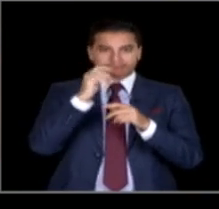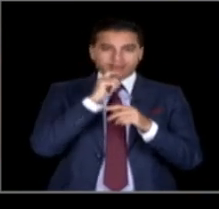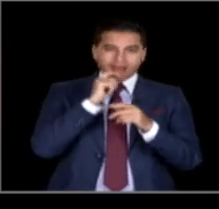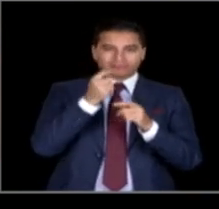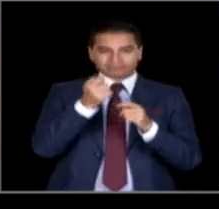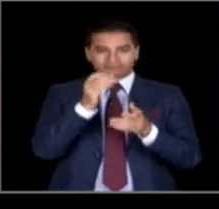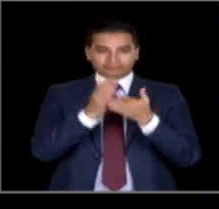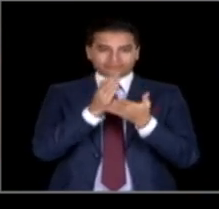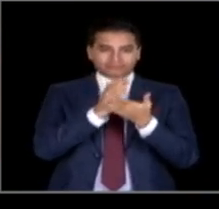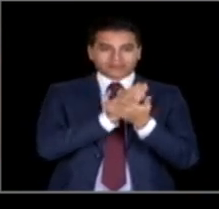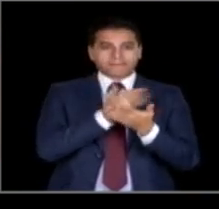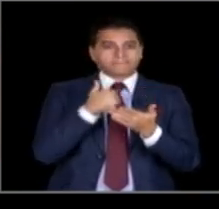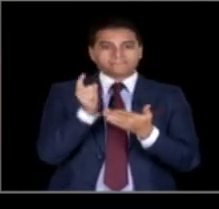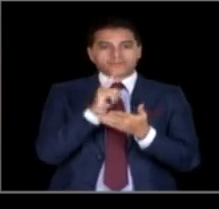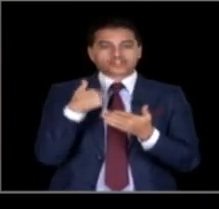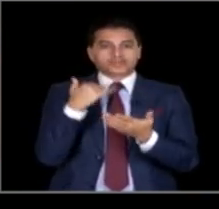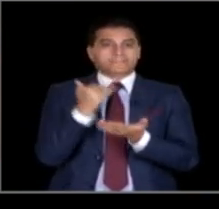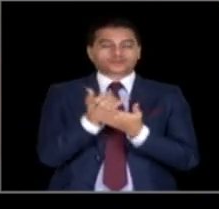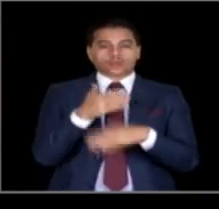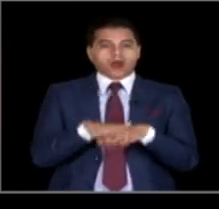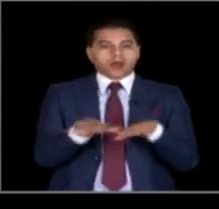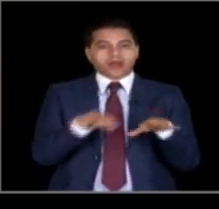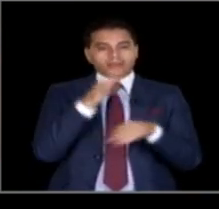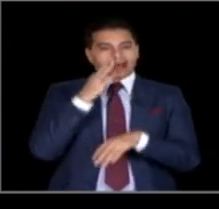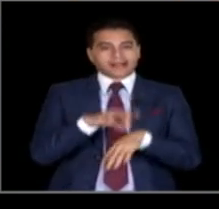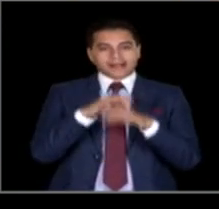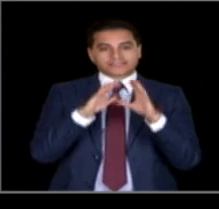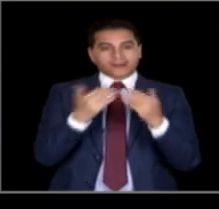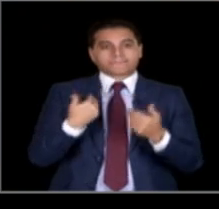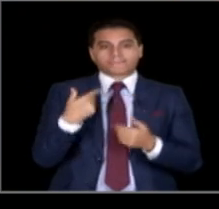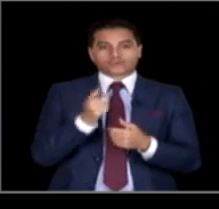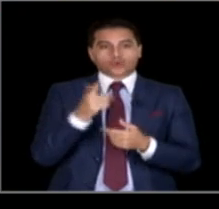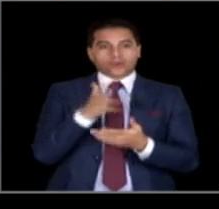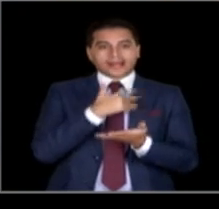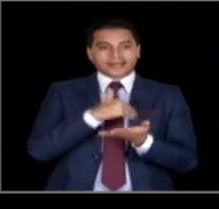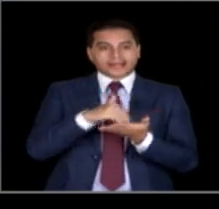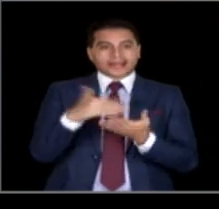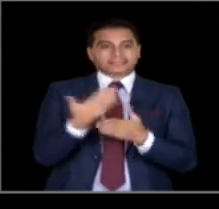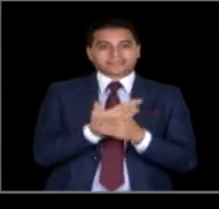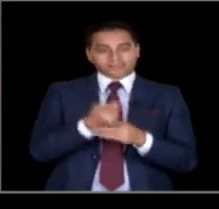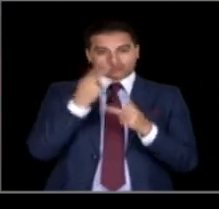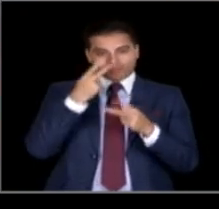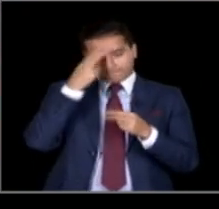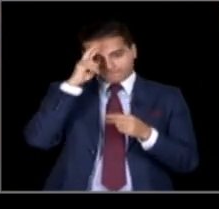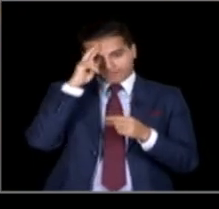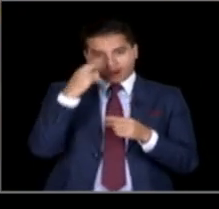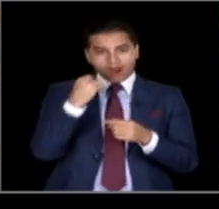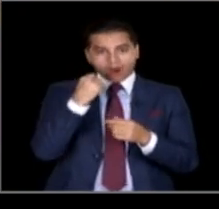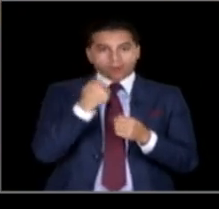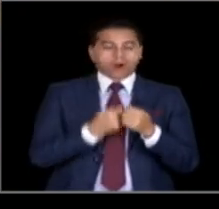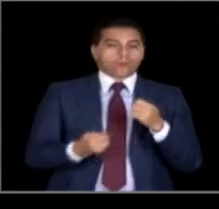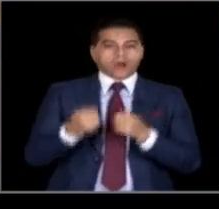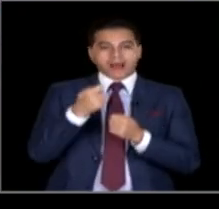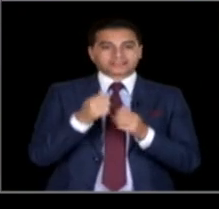ما بيبقاش لينا أي يد في اختيار الفرق. احنا مش جايين نشوف مين أقوى وأحسن